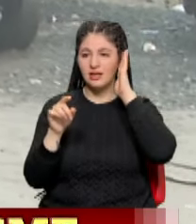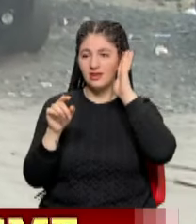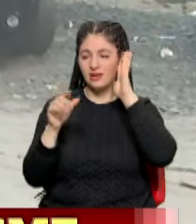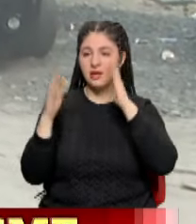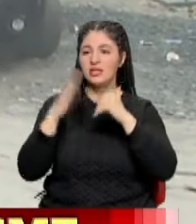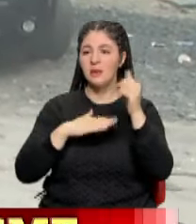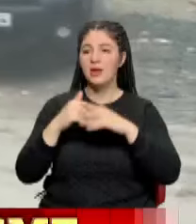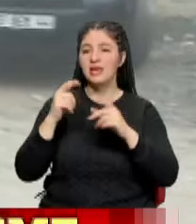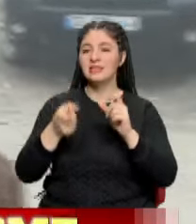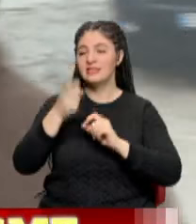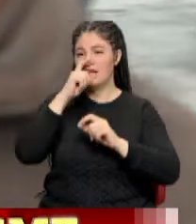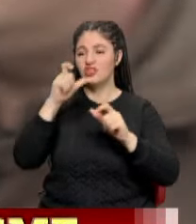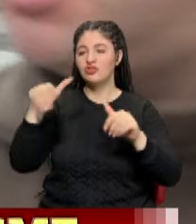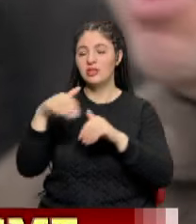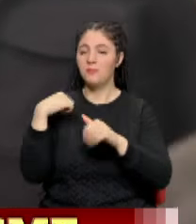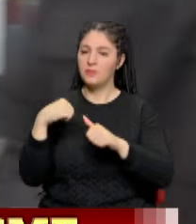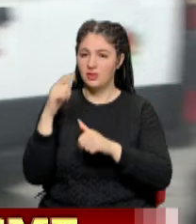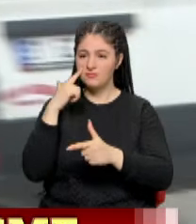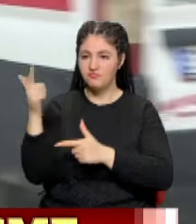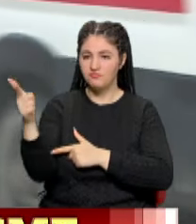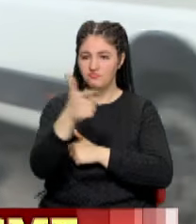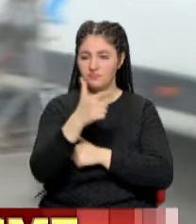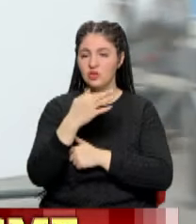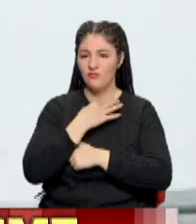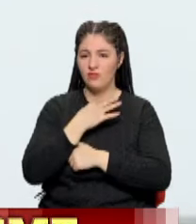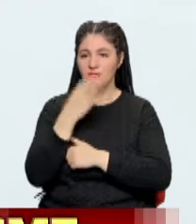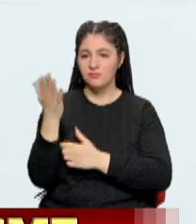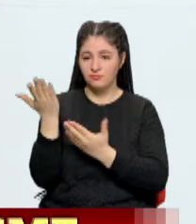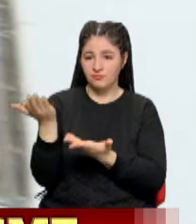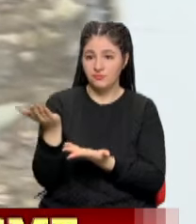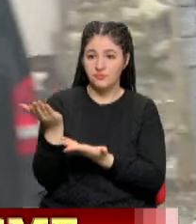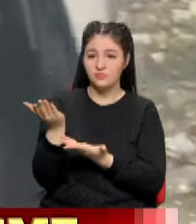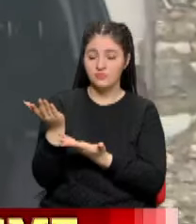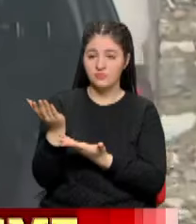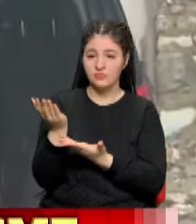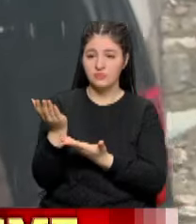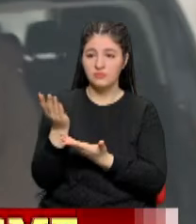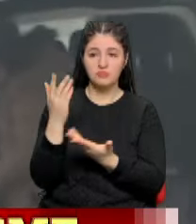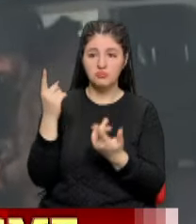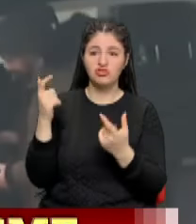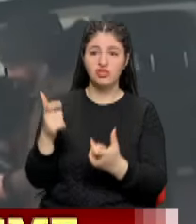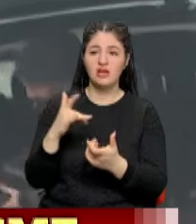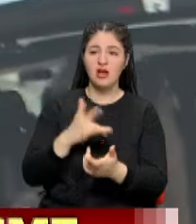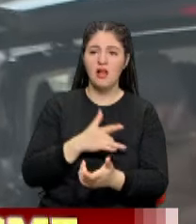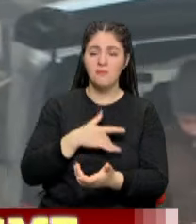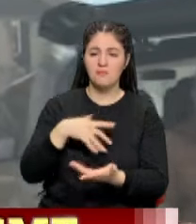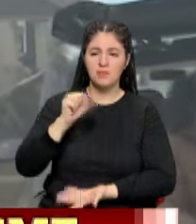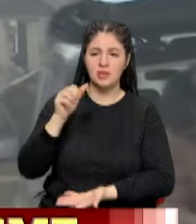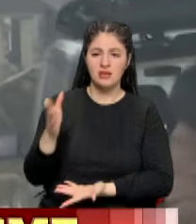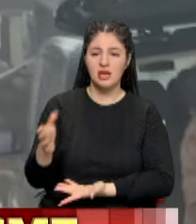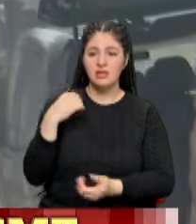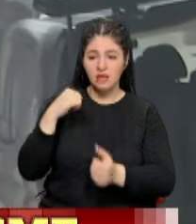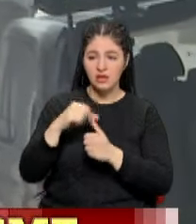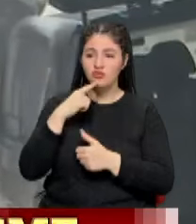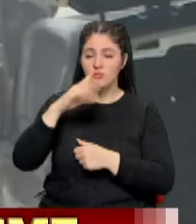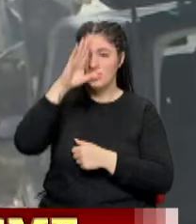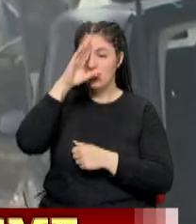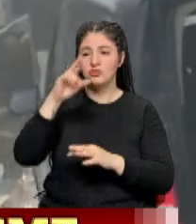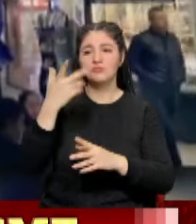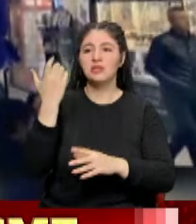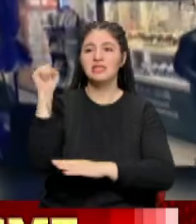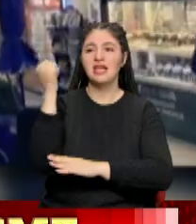yapıları, Saray Caddesi'ni bir kez daha gösterebilir misin? İşte karşınızda bir şehrin kalbi. Tekrar söyleyeyim, İstanbul